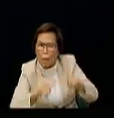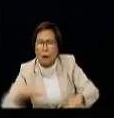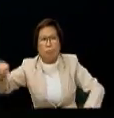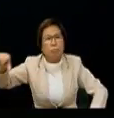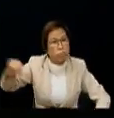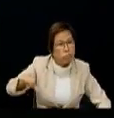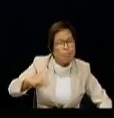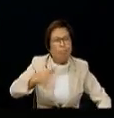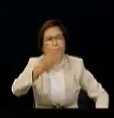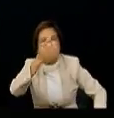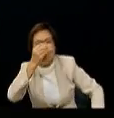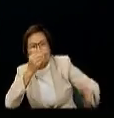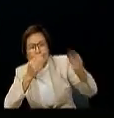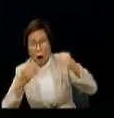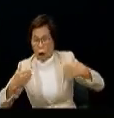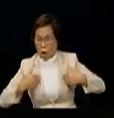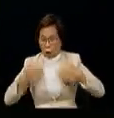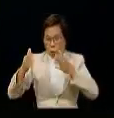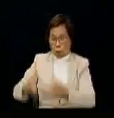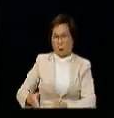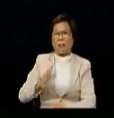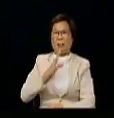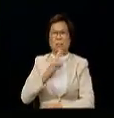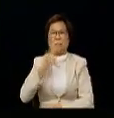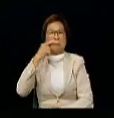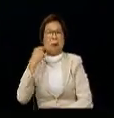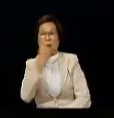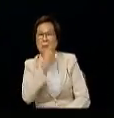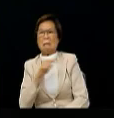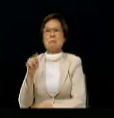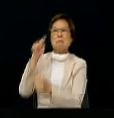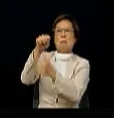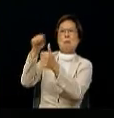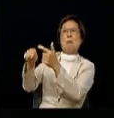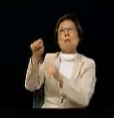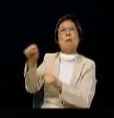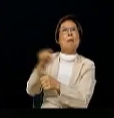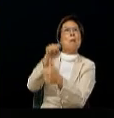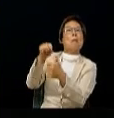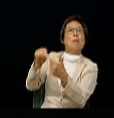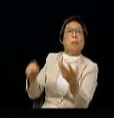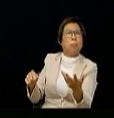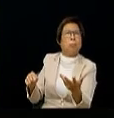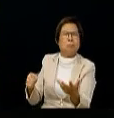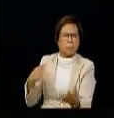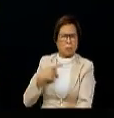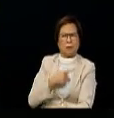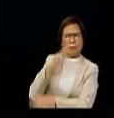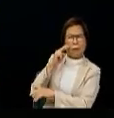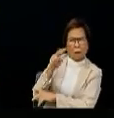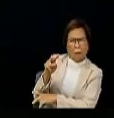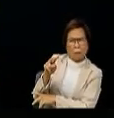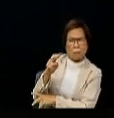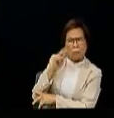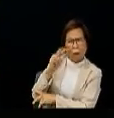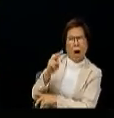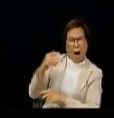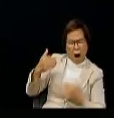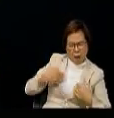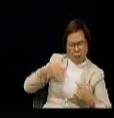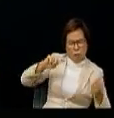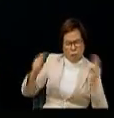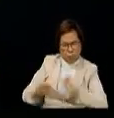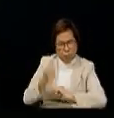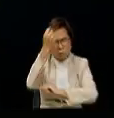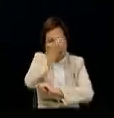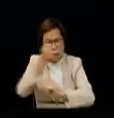yang berlaku ada orang Kato Taliban yg Begini Begitu dan sebagainya kita lihat mungkin ke HD perubahan